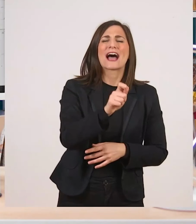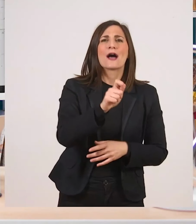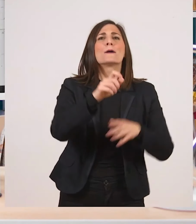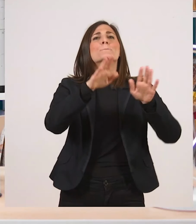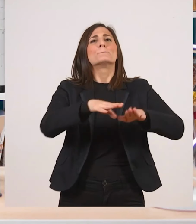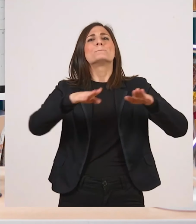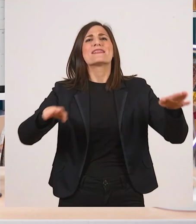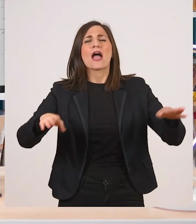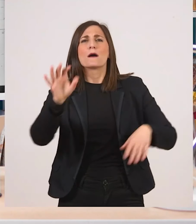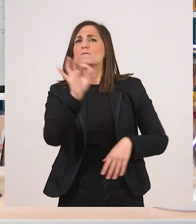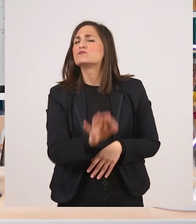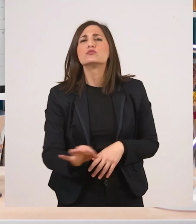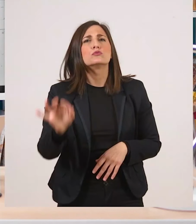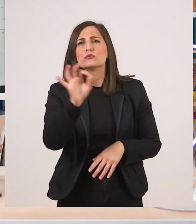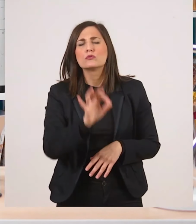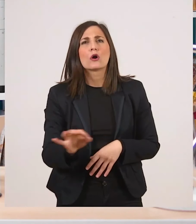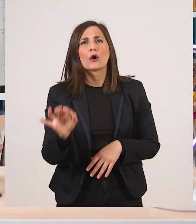τα παιδιά?